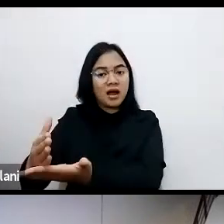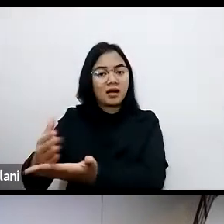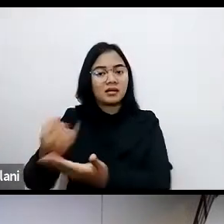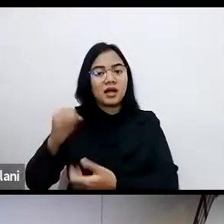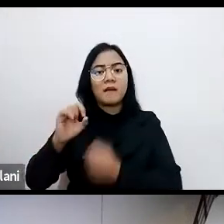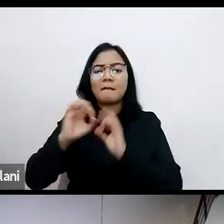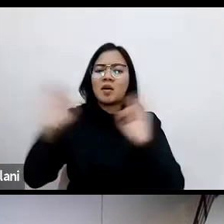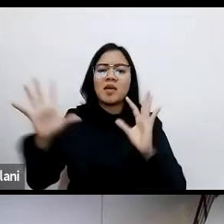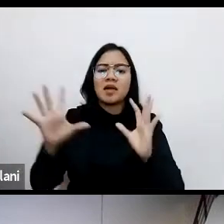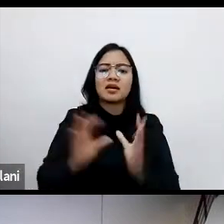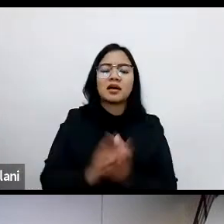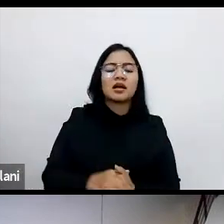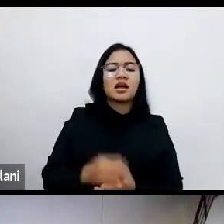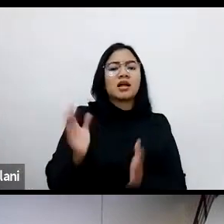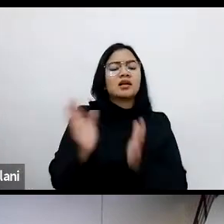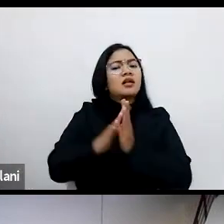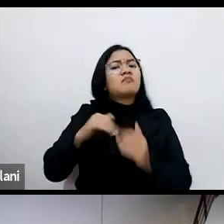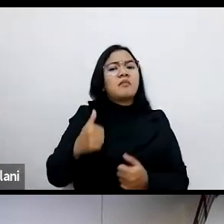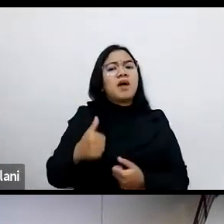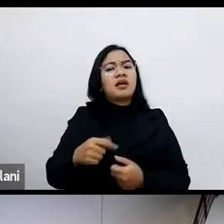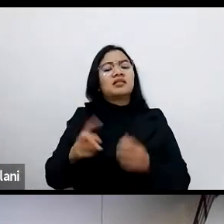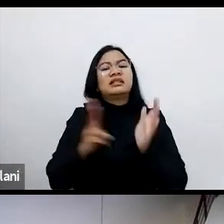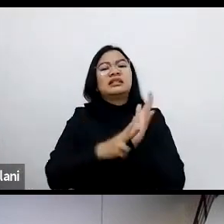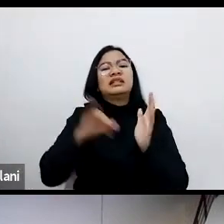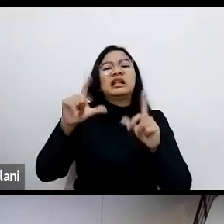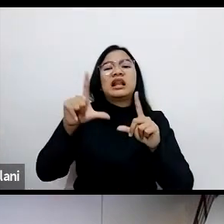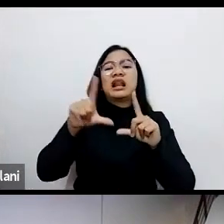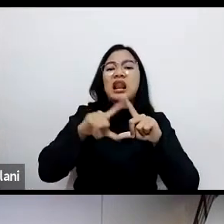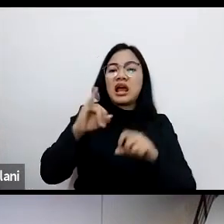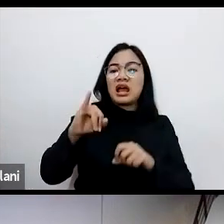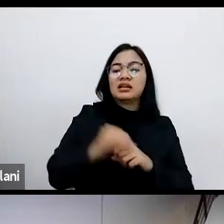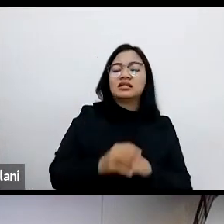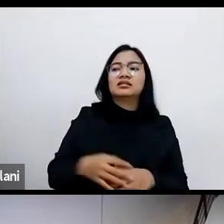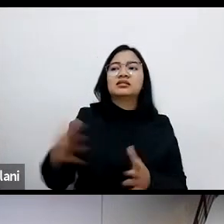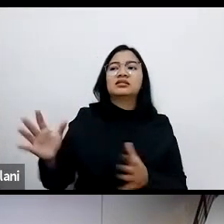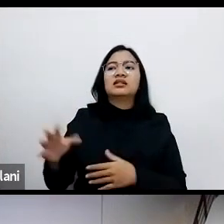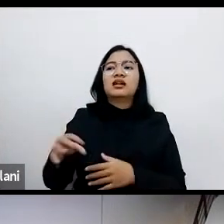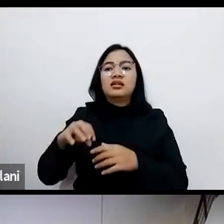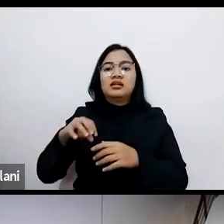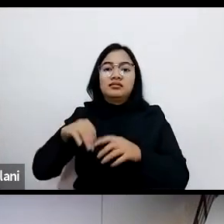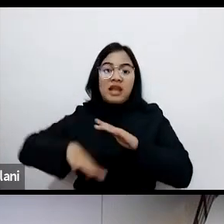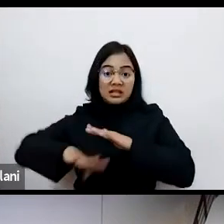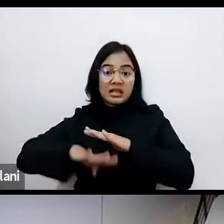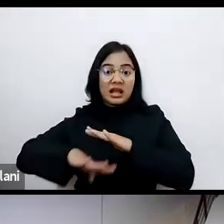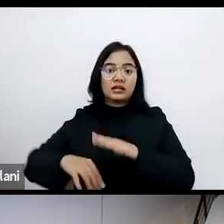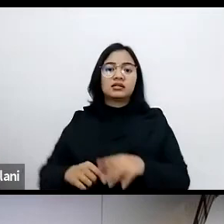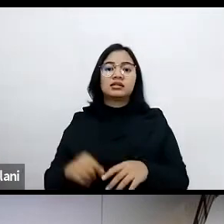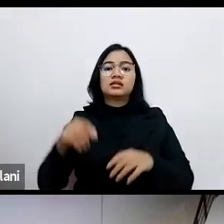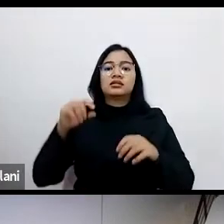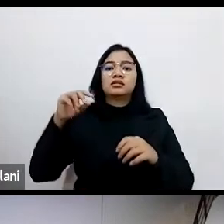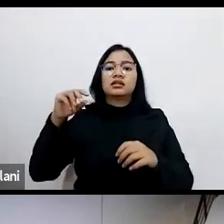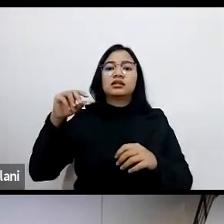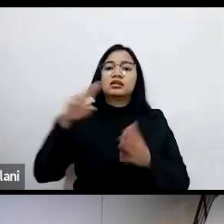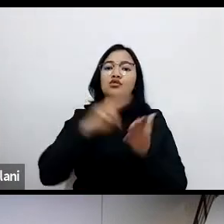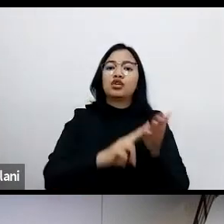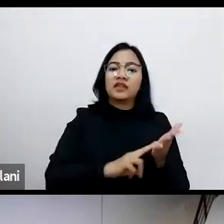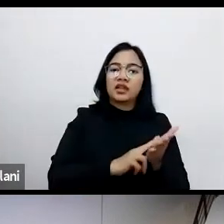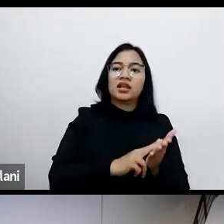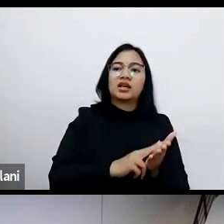juga memang nilai-nilai radikal di kampus Unipa itu tidak mendapat tempat karena